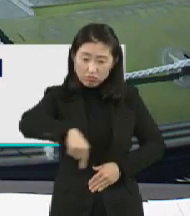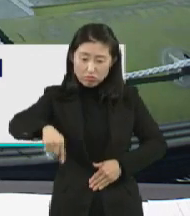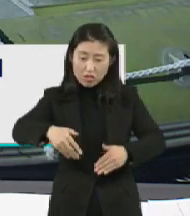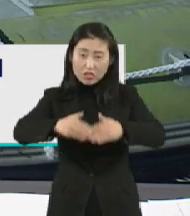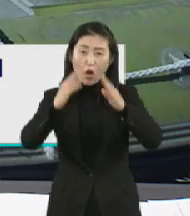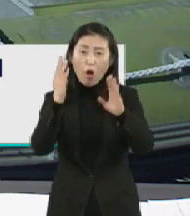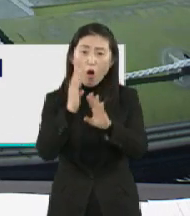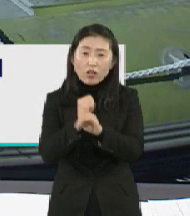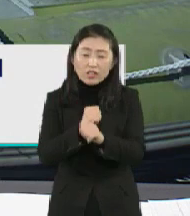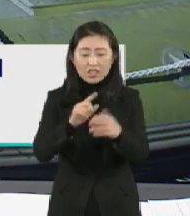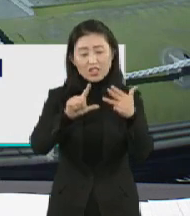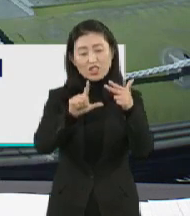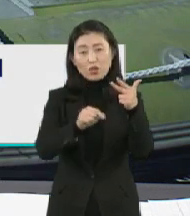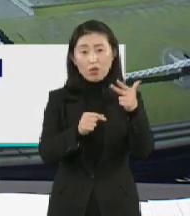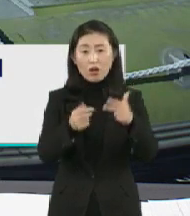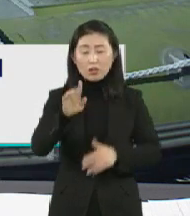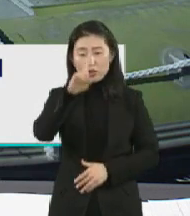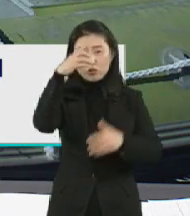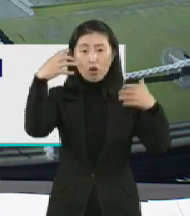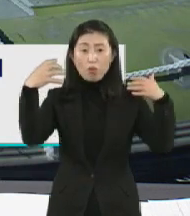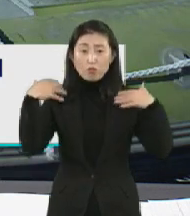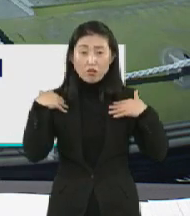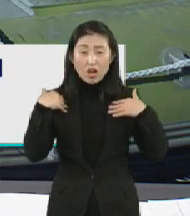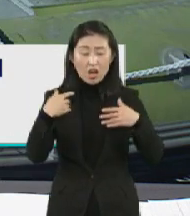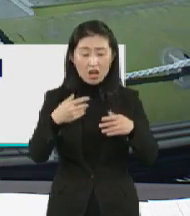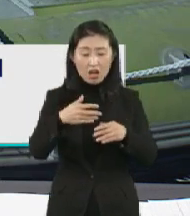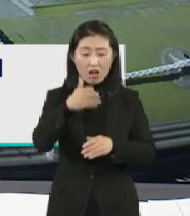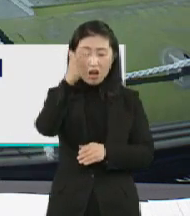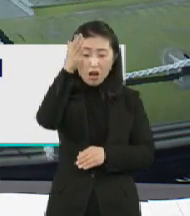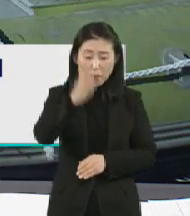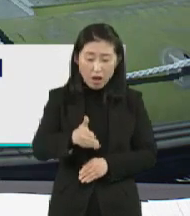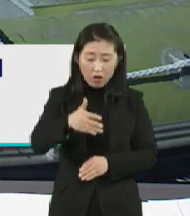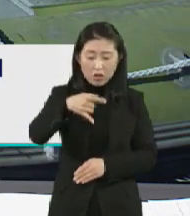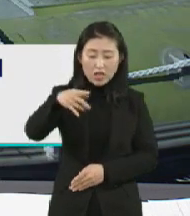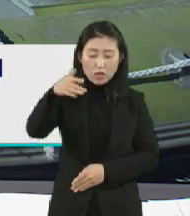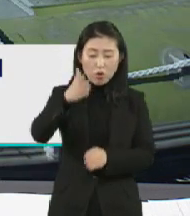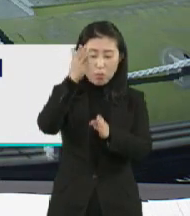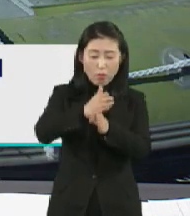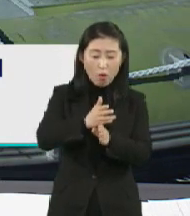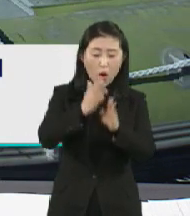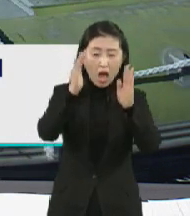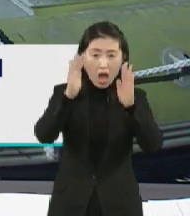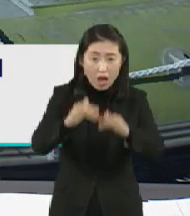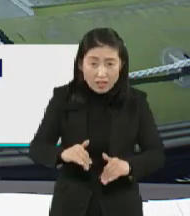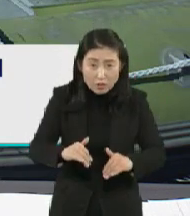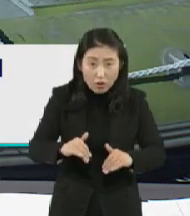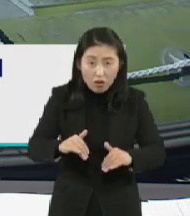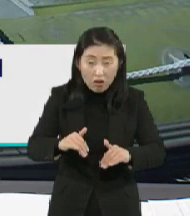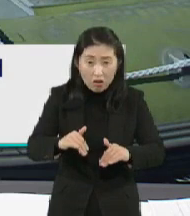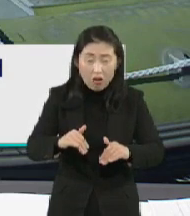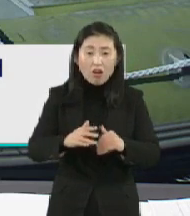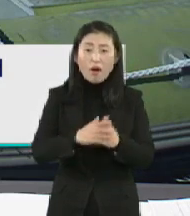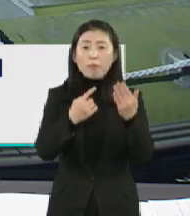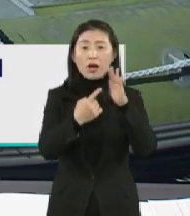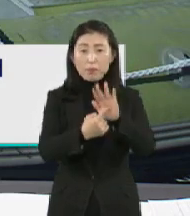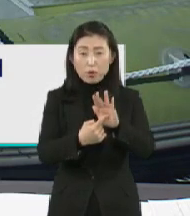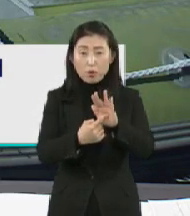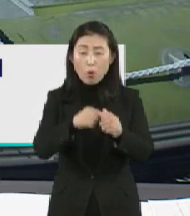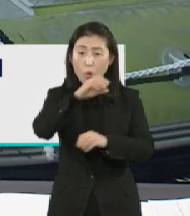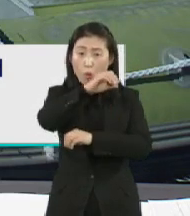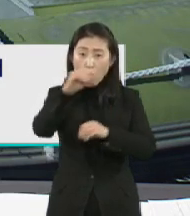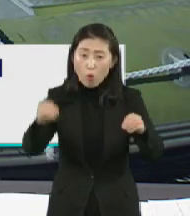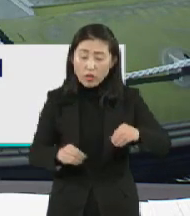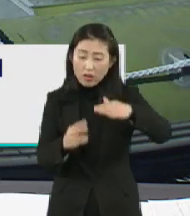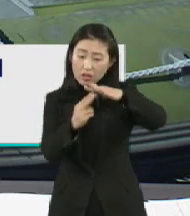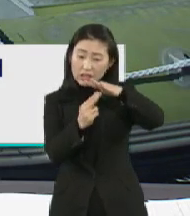최근 정부가 세종보 해체 방침을 밝히면서 지역 최고의 관광명소가 될 거라던 금강보행교가 제 역할을